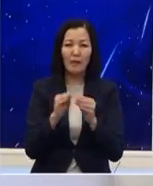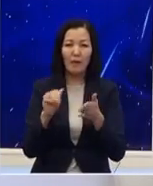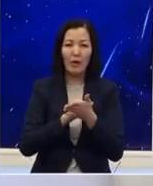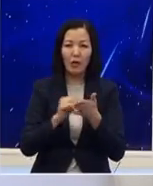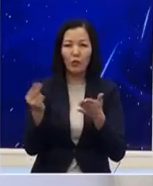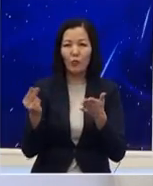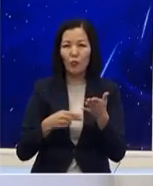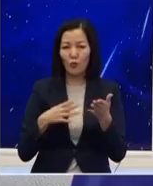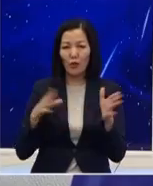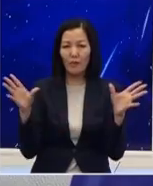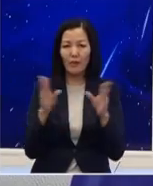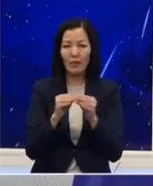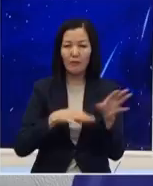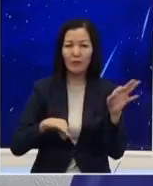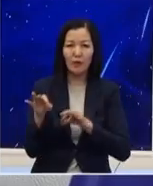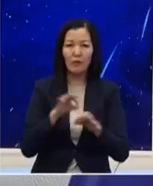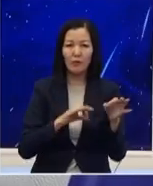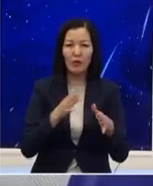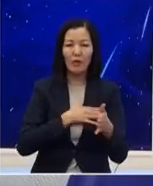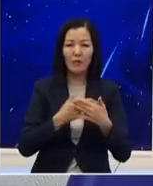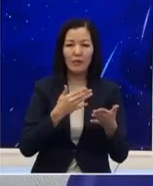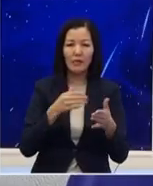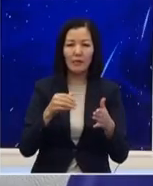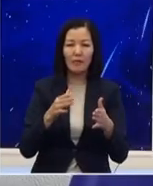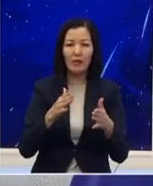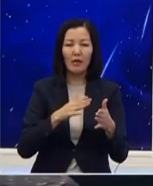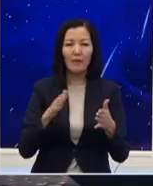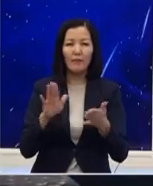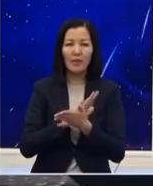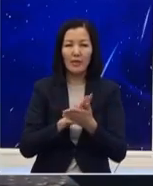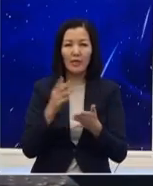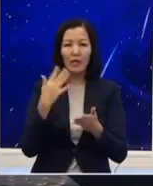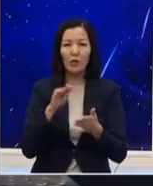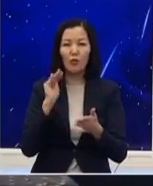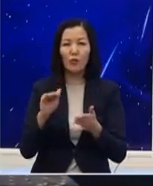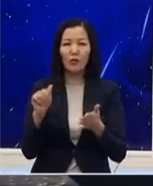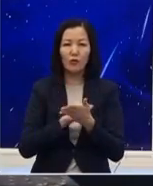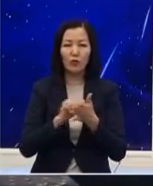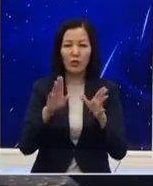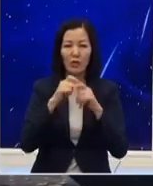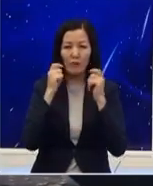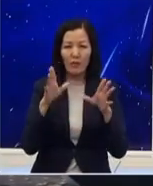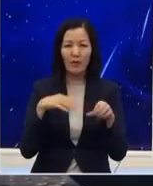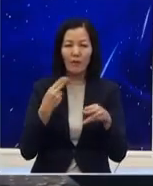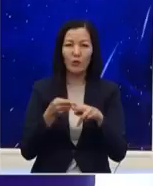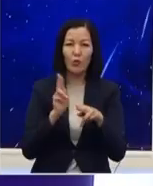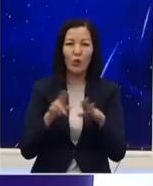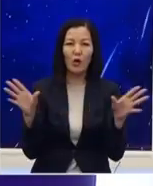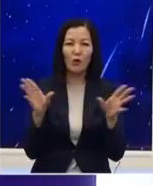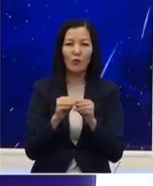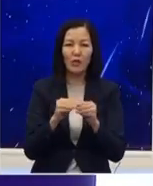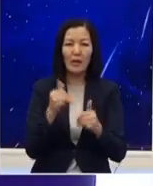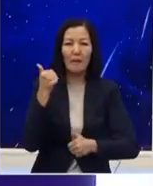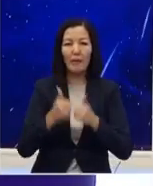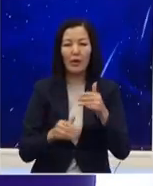отырған. Біргеміз білім жобасы аясында белсенділігімен танылған волонтерлер 50 000 теңгенің сертификатымен марапатталған. Оған